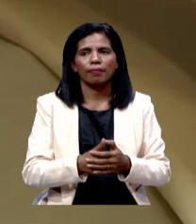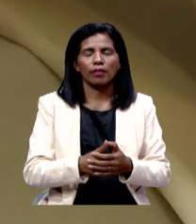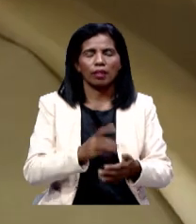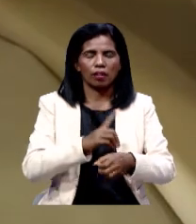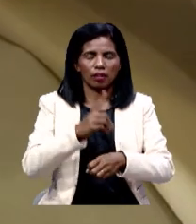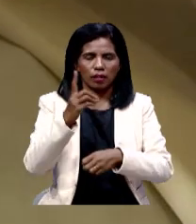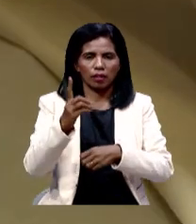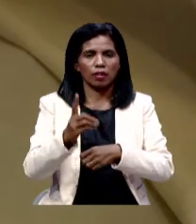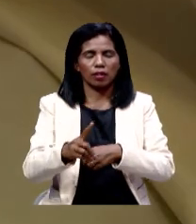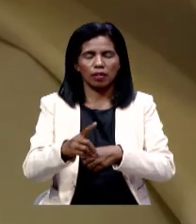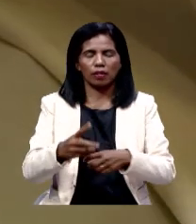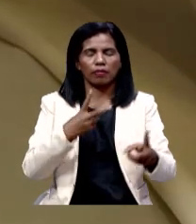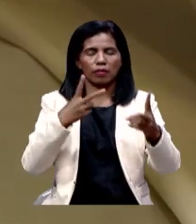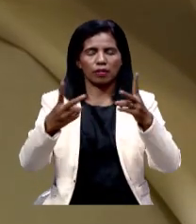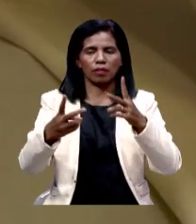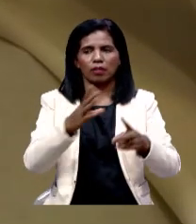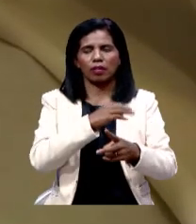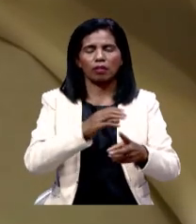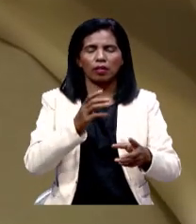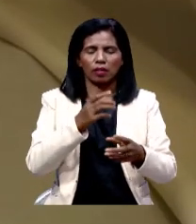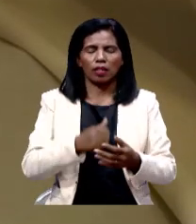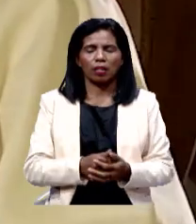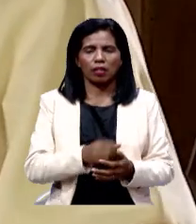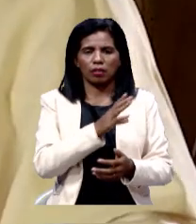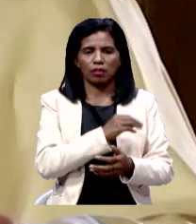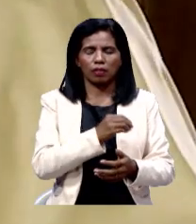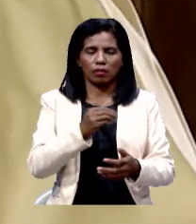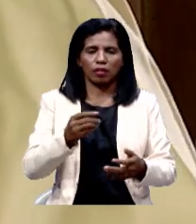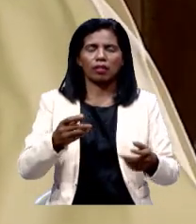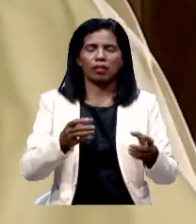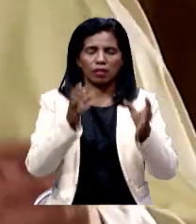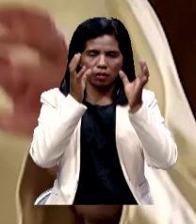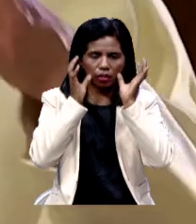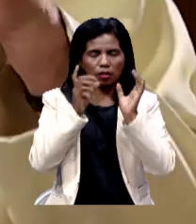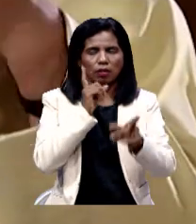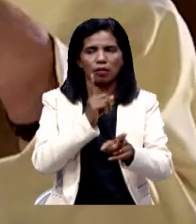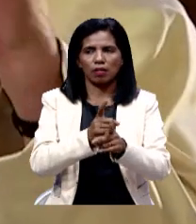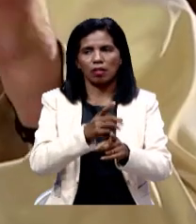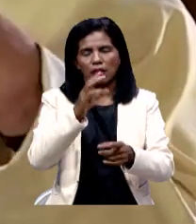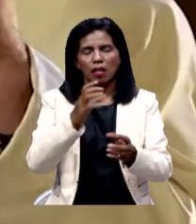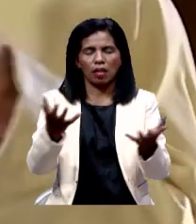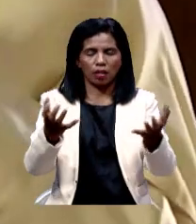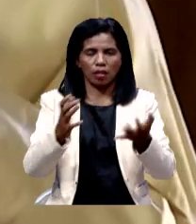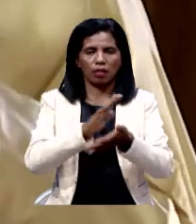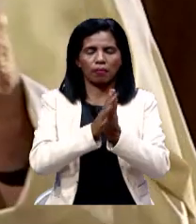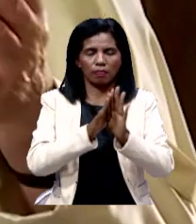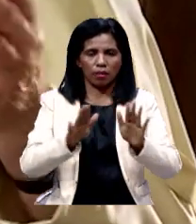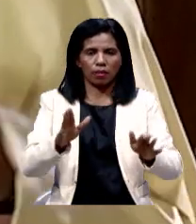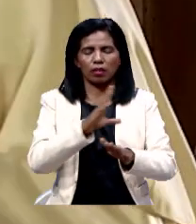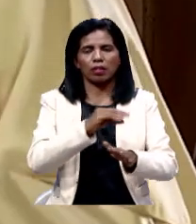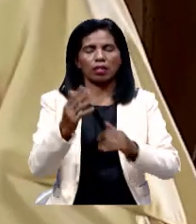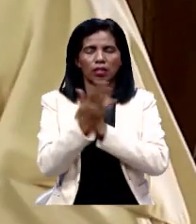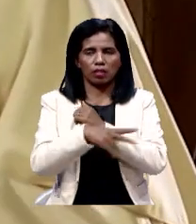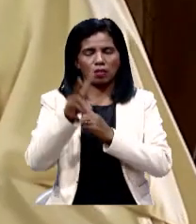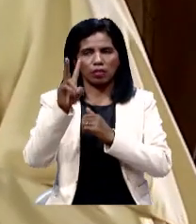cancela viagem ba Africa halo nia connectebes especialmente tamba nia hakarak promove paz ya nasan ruane. Enquanto